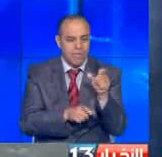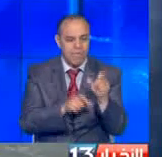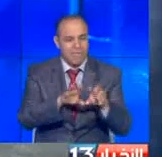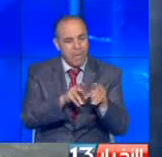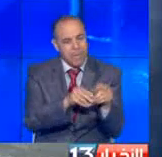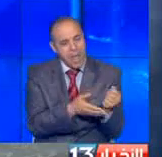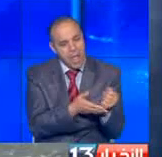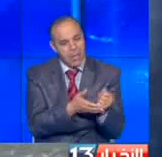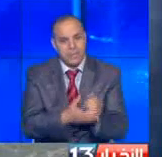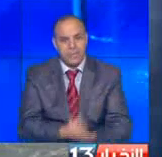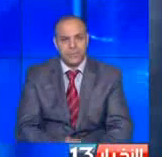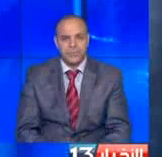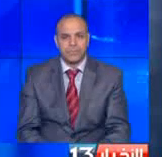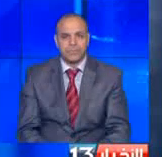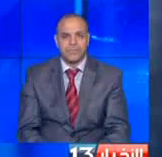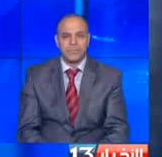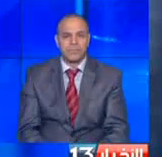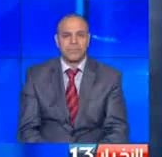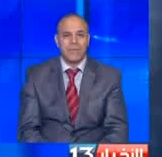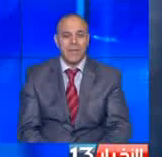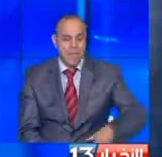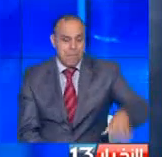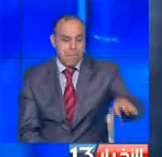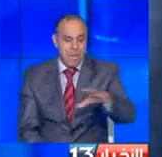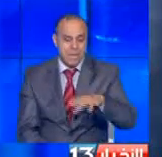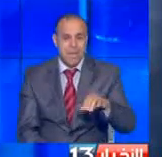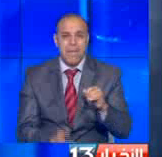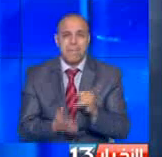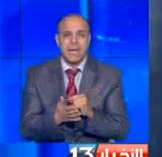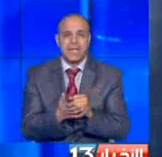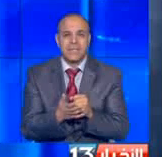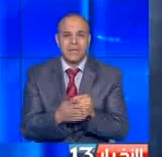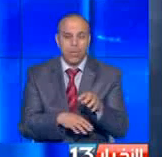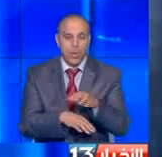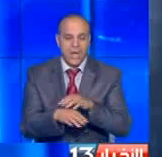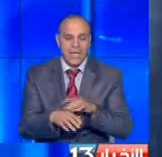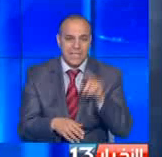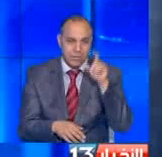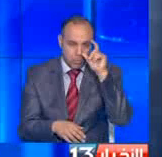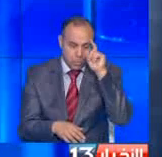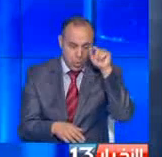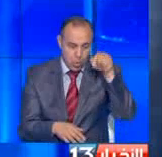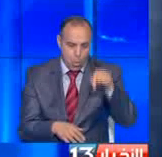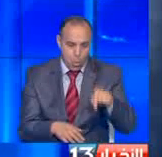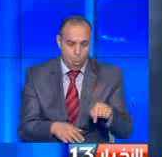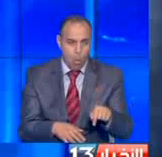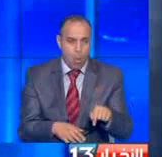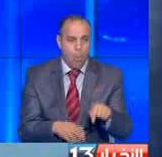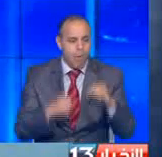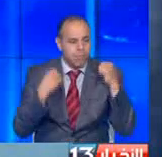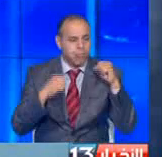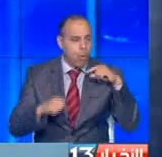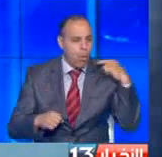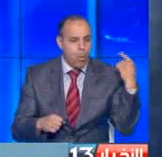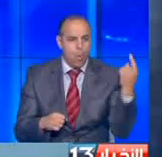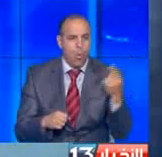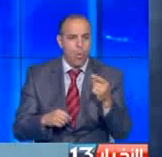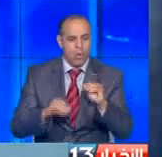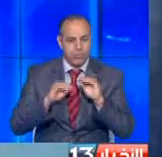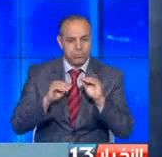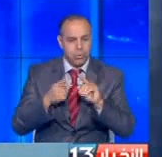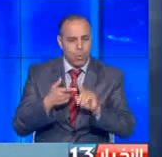حاجه تشهد منطقه كبير الحسين من ولايه سيدي بوزيد اليوم ضربا عام ان يشمل قطاع التعليم